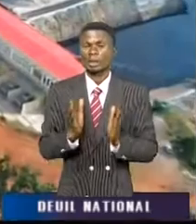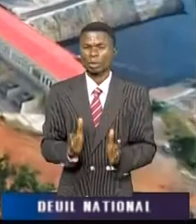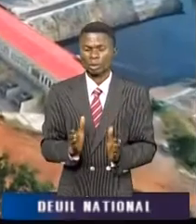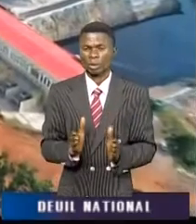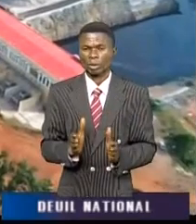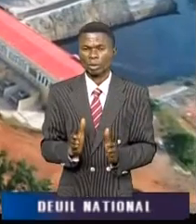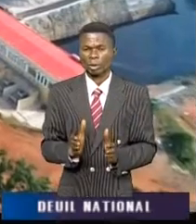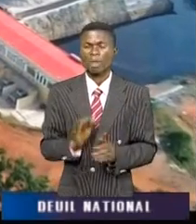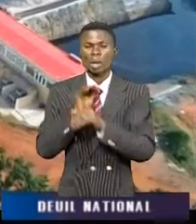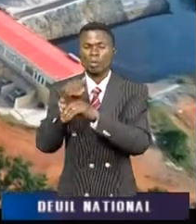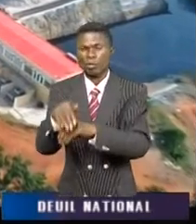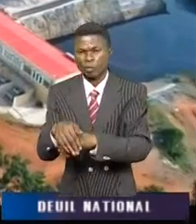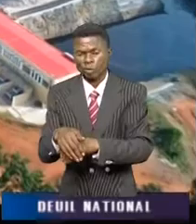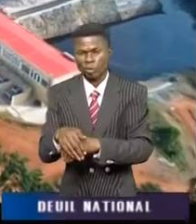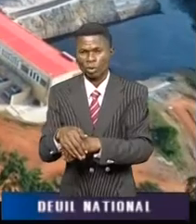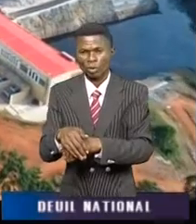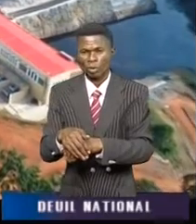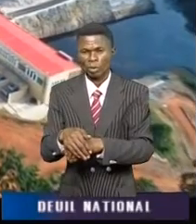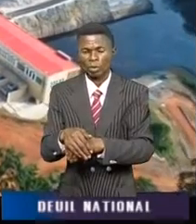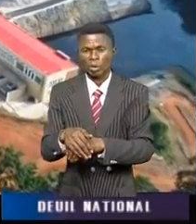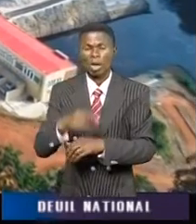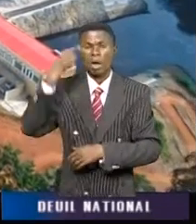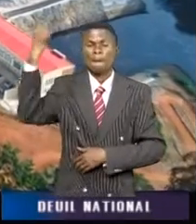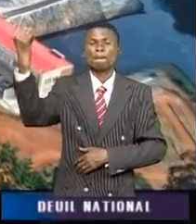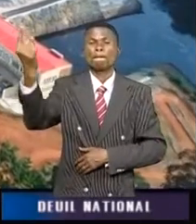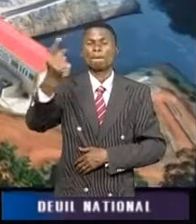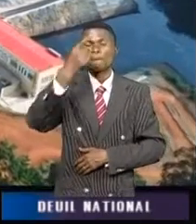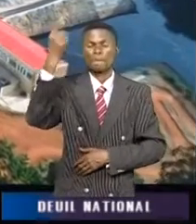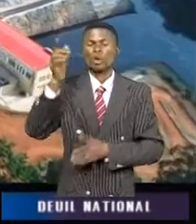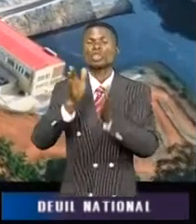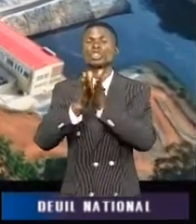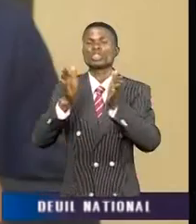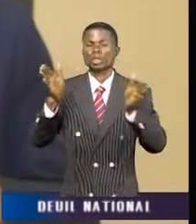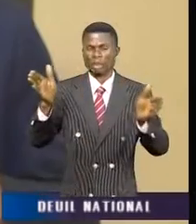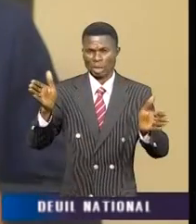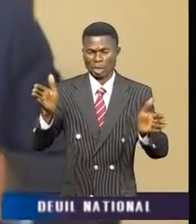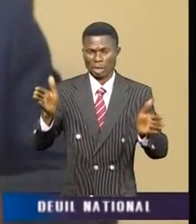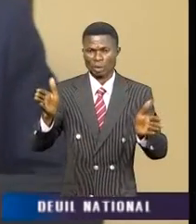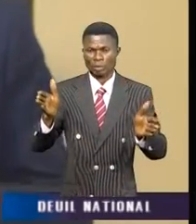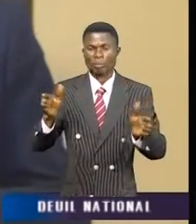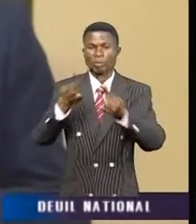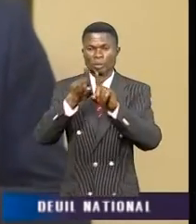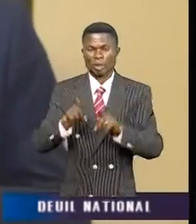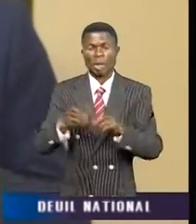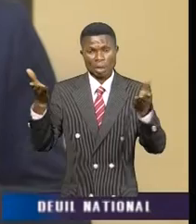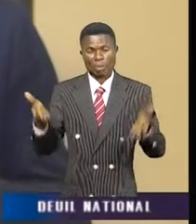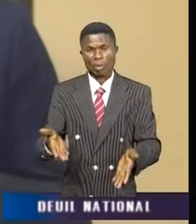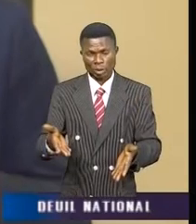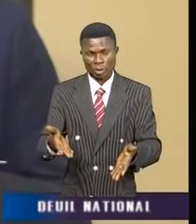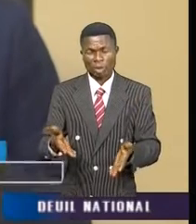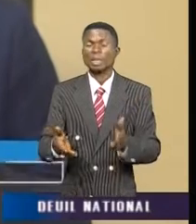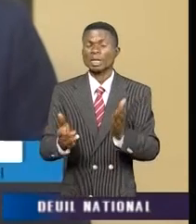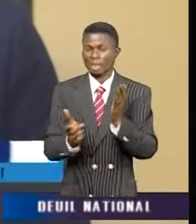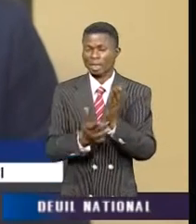Vous participez à un monde global. Et vous êtes présent, c'est